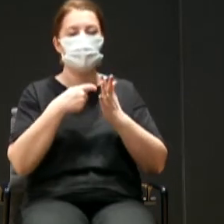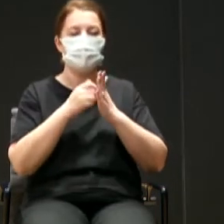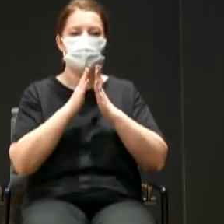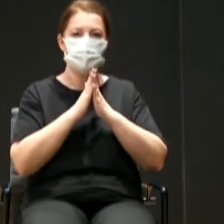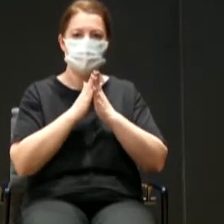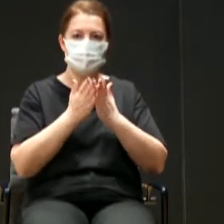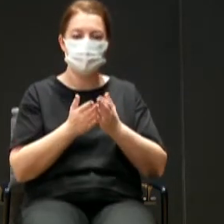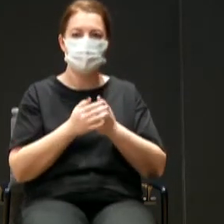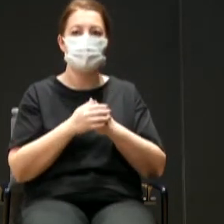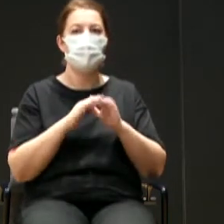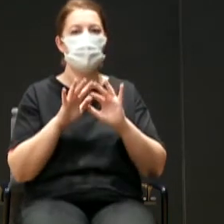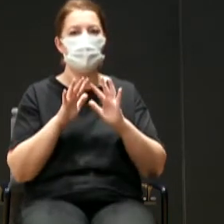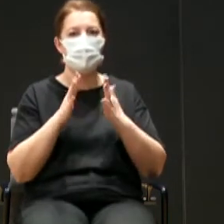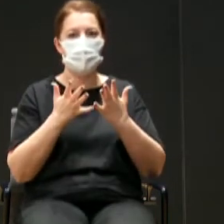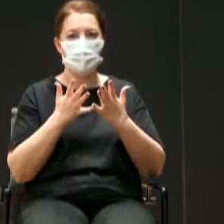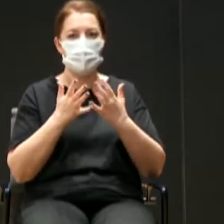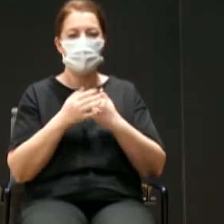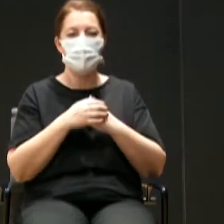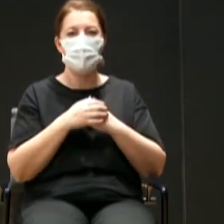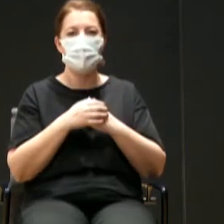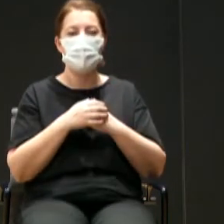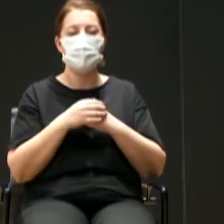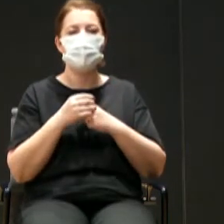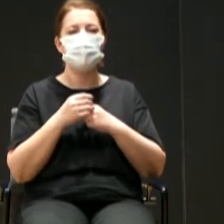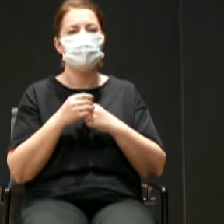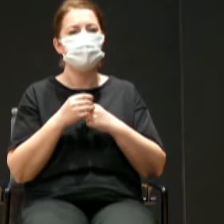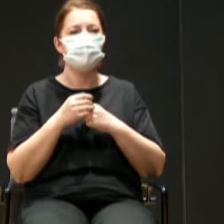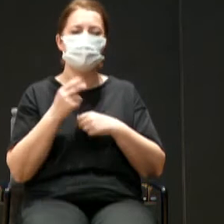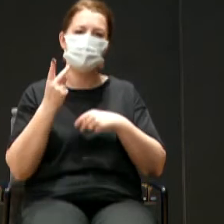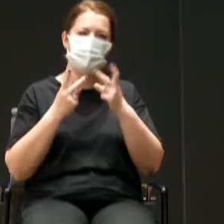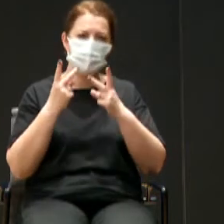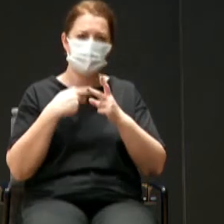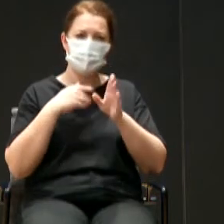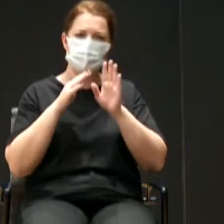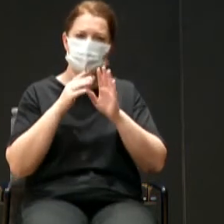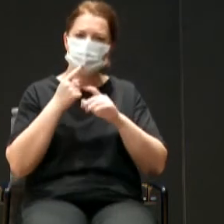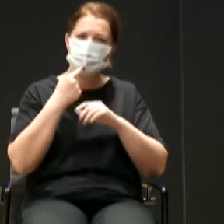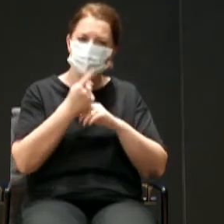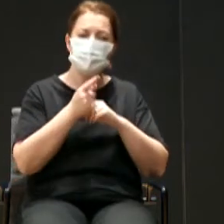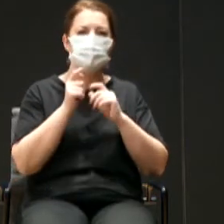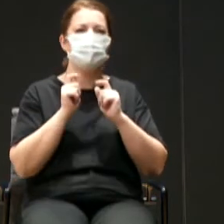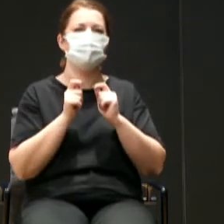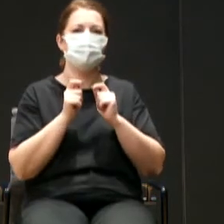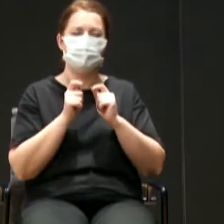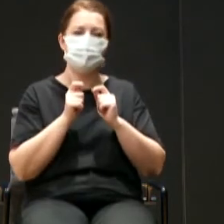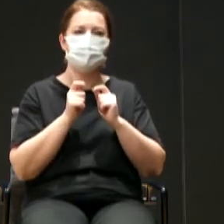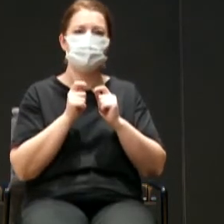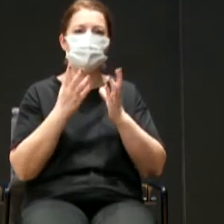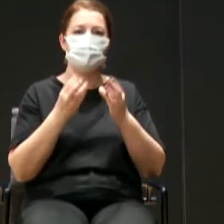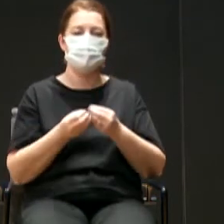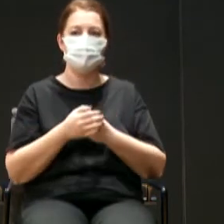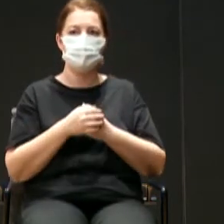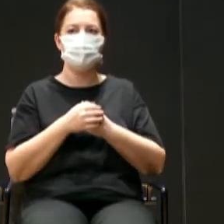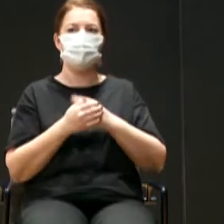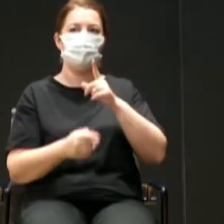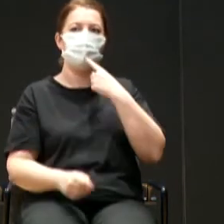diliyorum. Ama yani öyle bir noktaya geliyoruz ki bazen müdahale edip yani tutamıyoruz kendimizi konuşmalardan dolayı. Şimdi